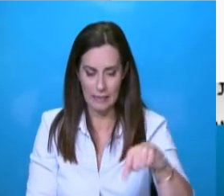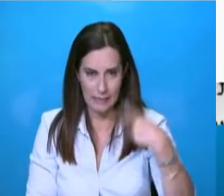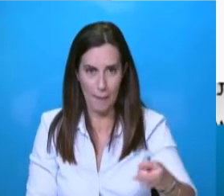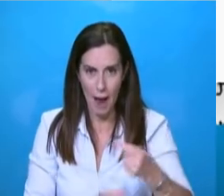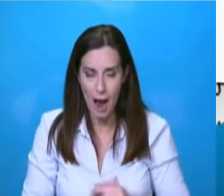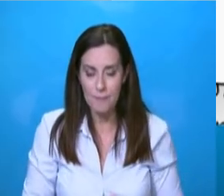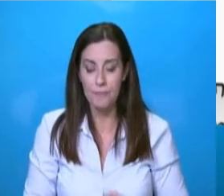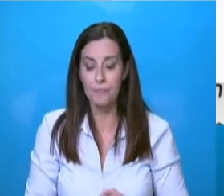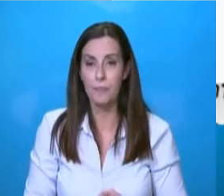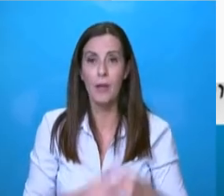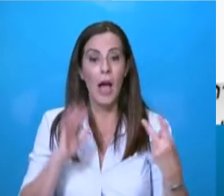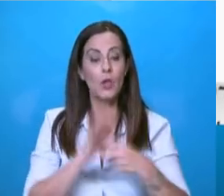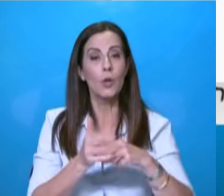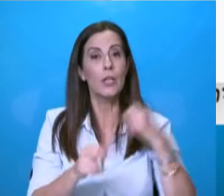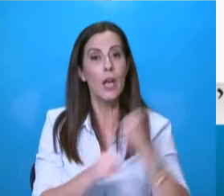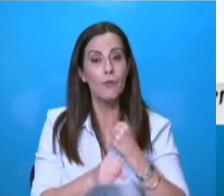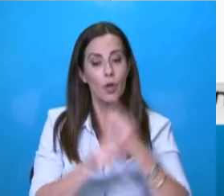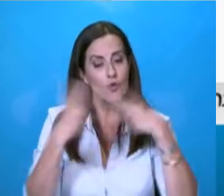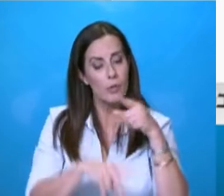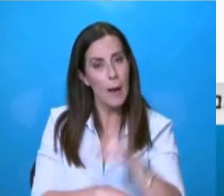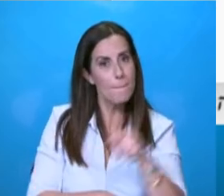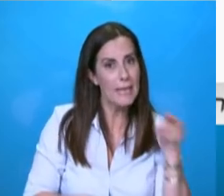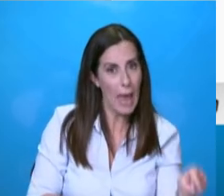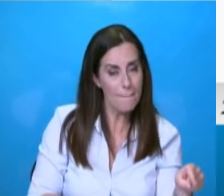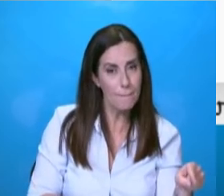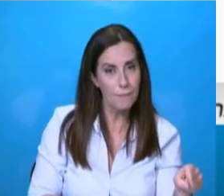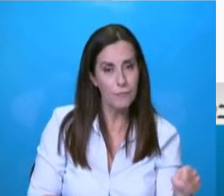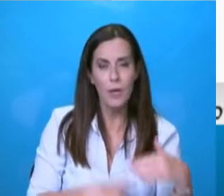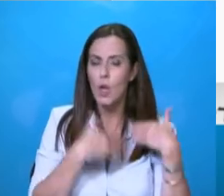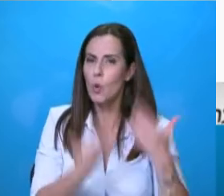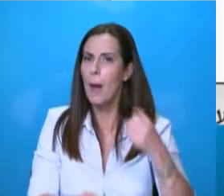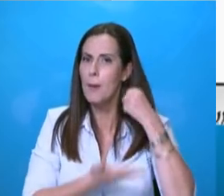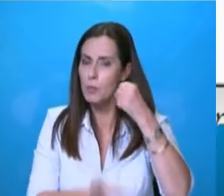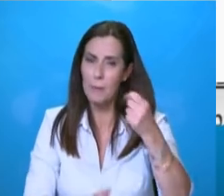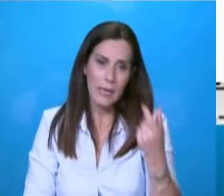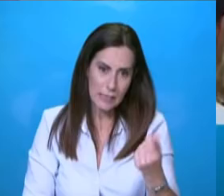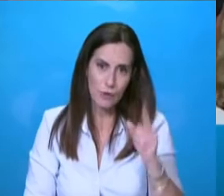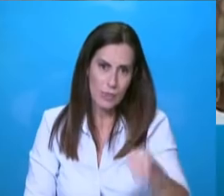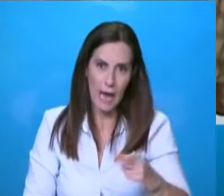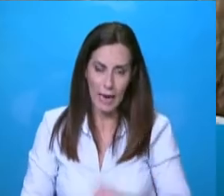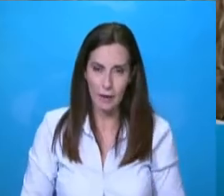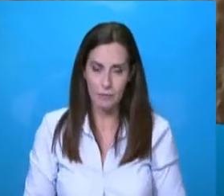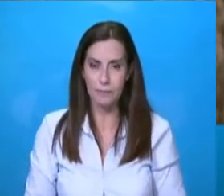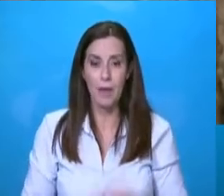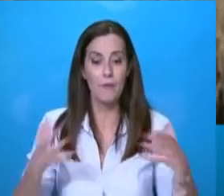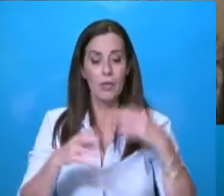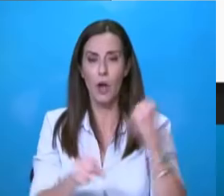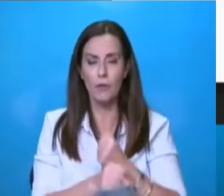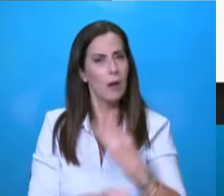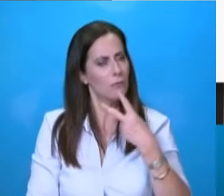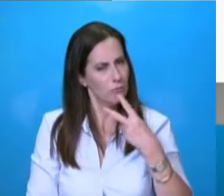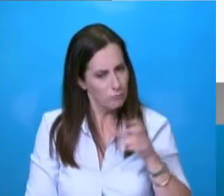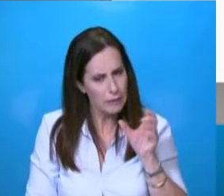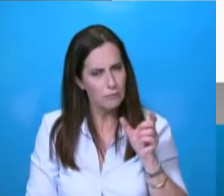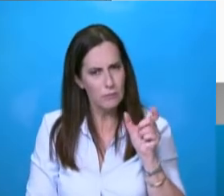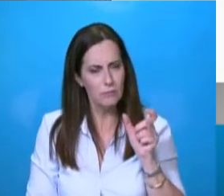ה-22, ועל פי תוכנית עבודה שתוסכם בין הצדדים, ויוקצו לה המשאבים הכספיים המתאימים. מפלגת העבודה מתחייבת להקים